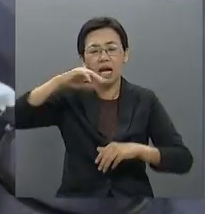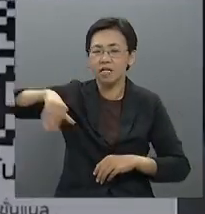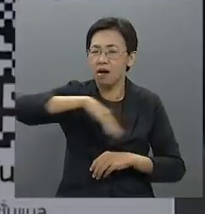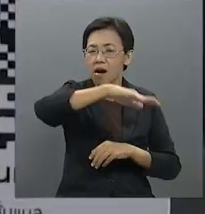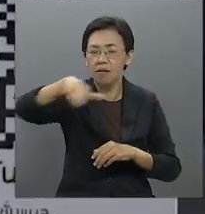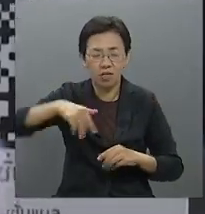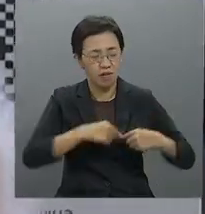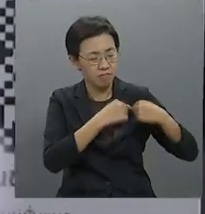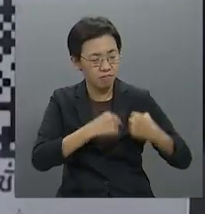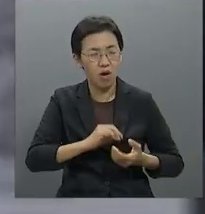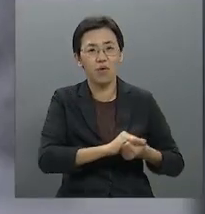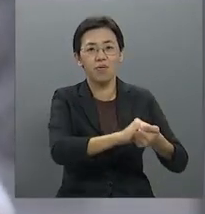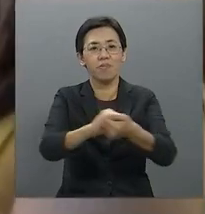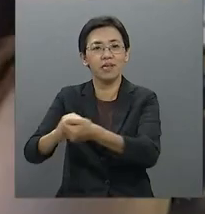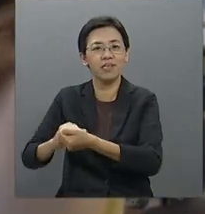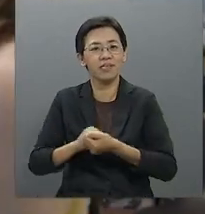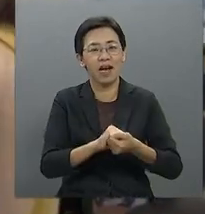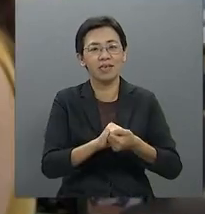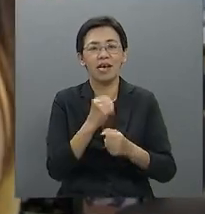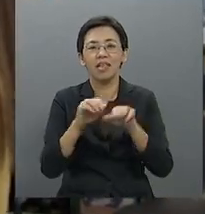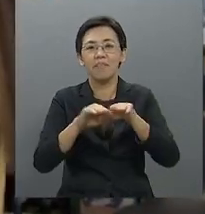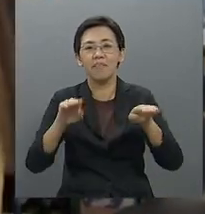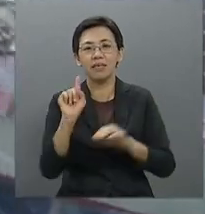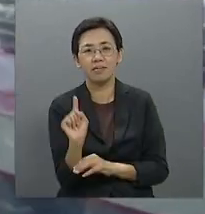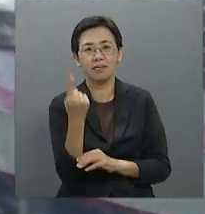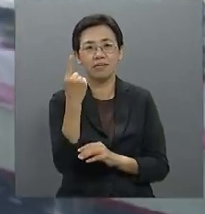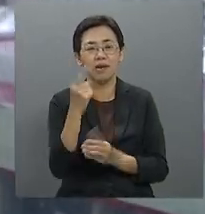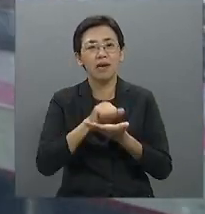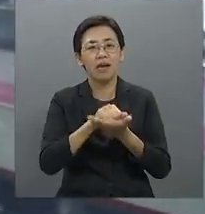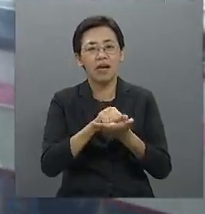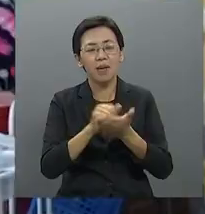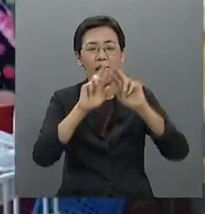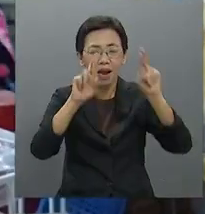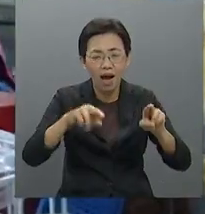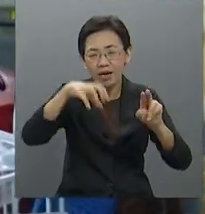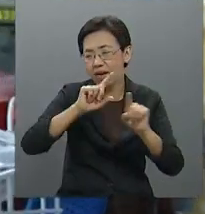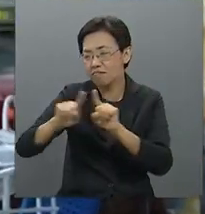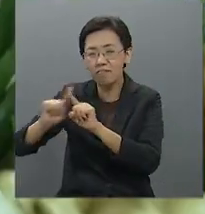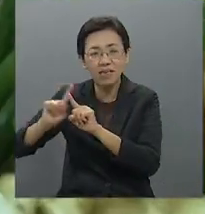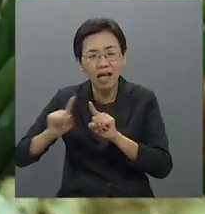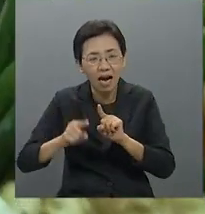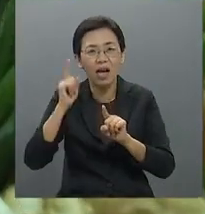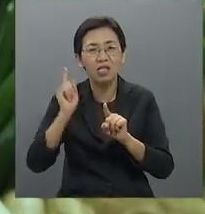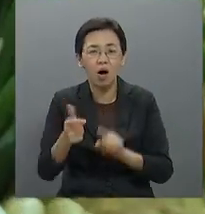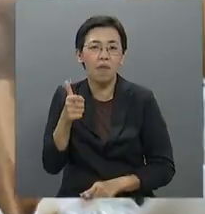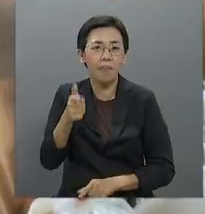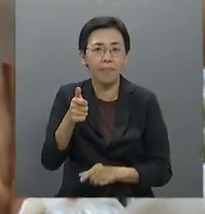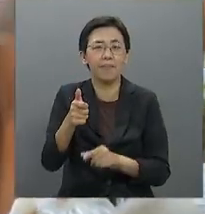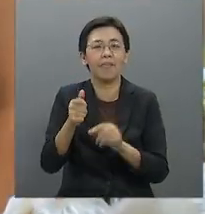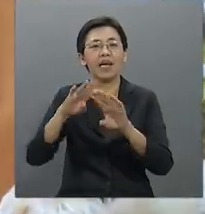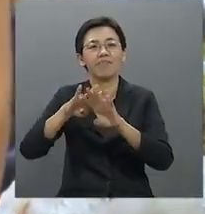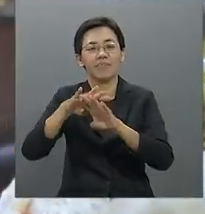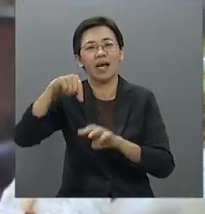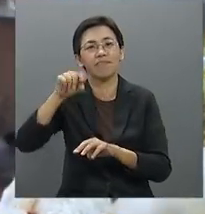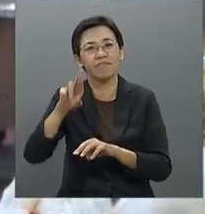ันร่วมสร้างมาตรฐานให่ในการใช้บริการของร้านขาและสถานประกอบการทั้งหมดนี้